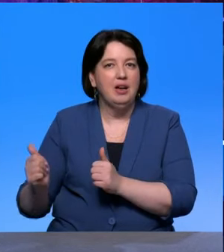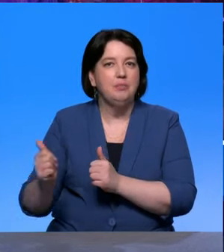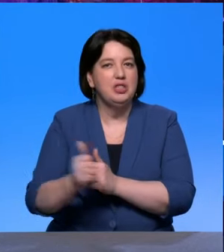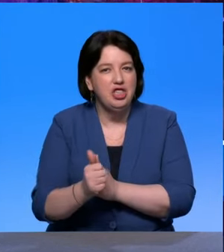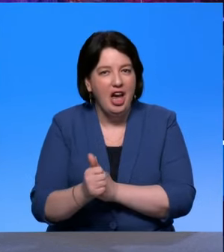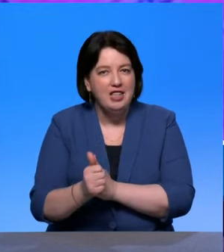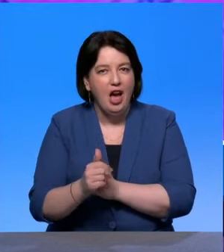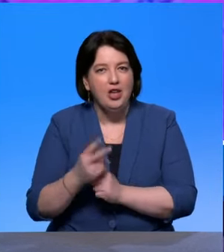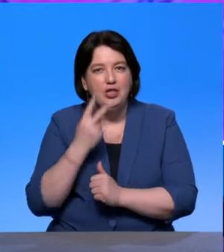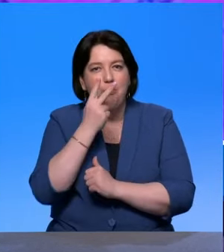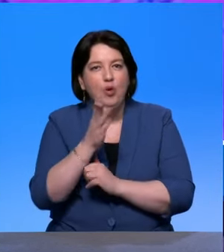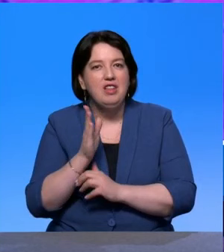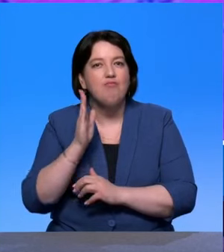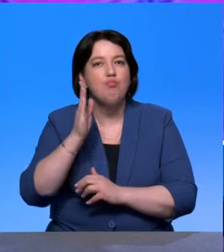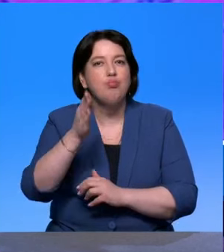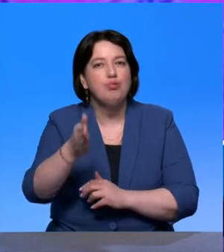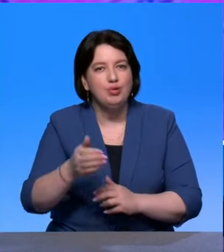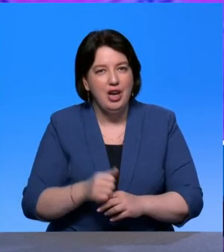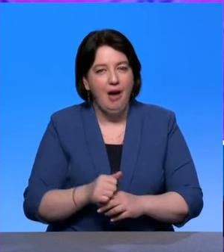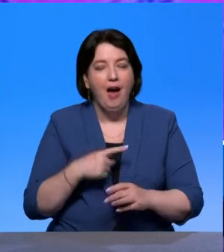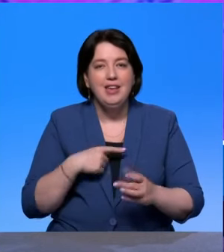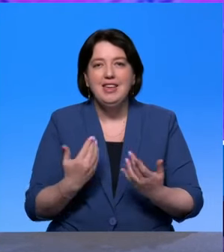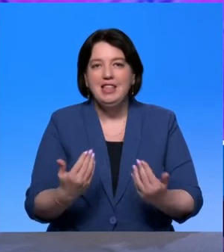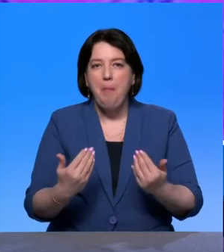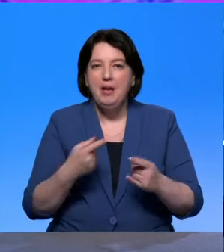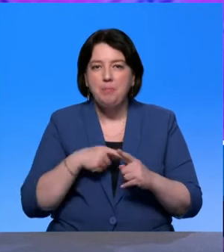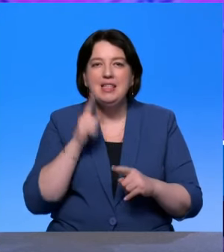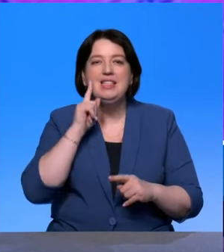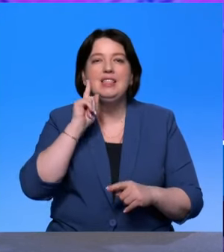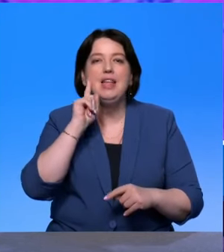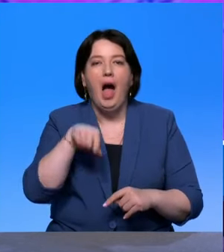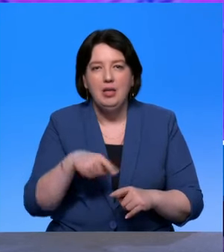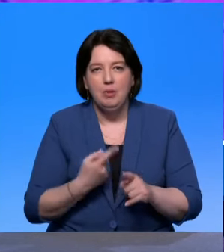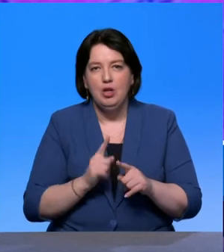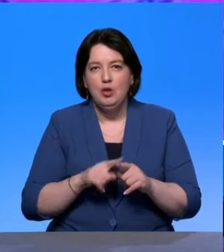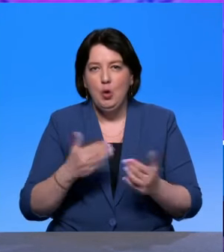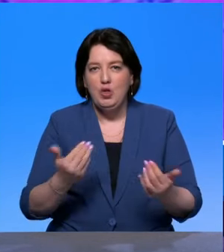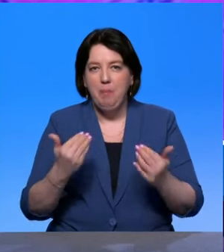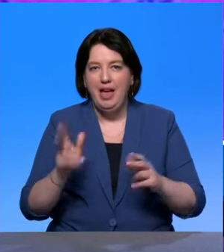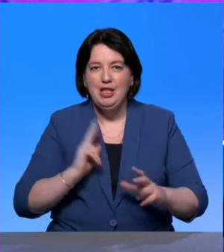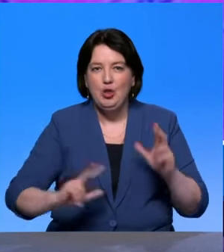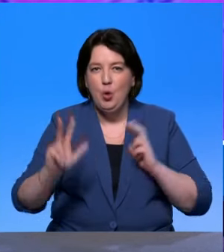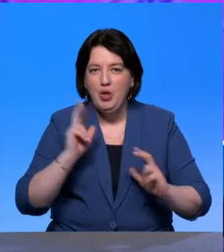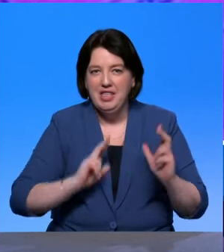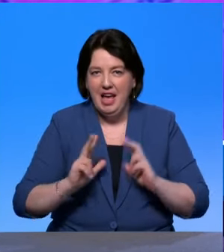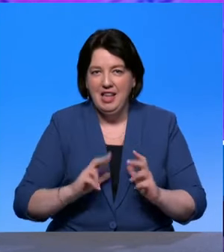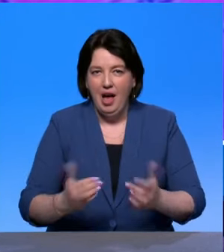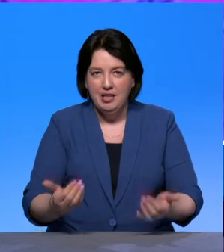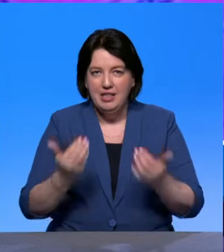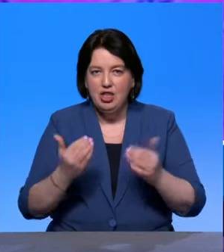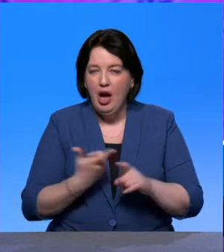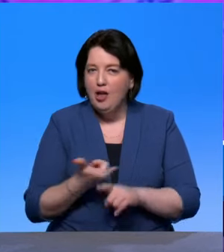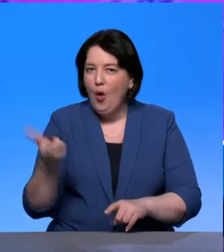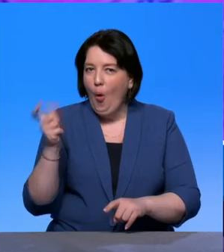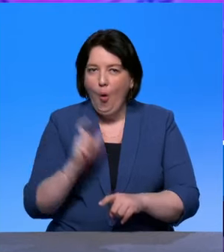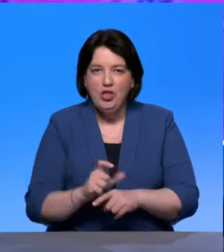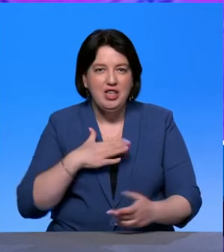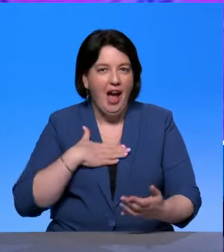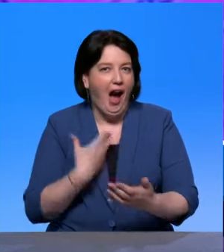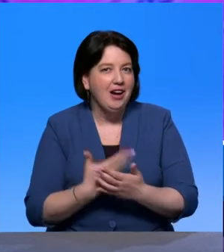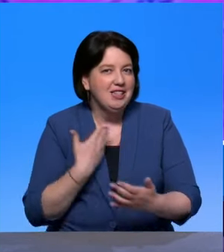на опережение. Да. И тем более у нас как бы мы знаем, что студенты сейчас настолько вот активные, да, то есть они